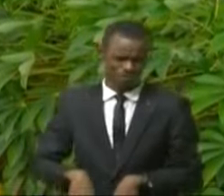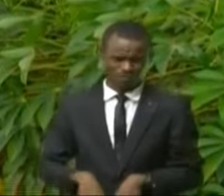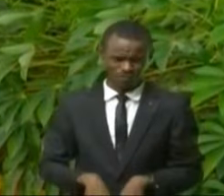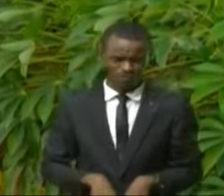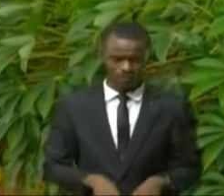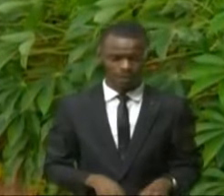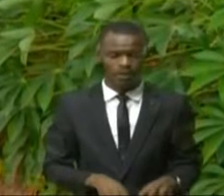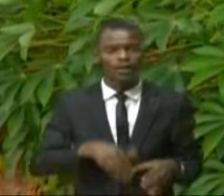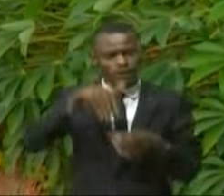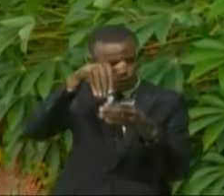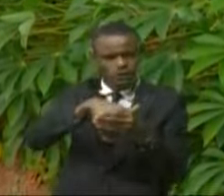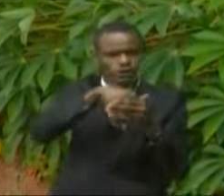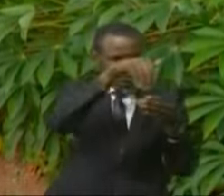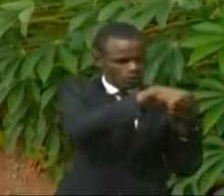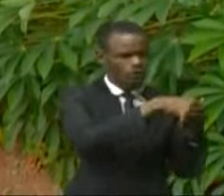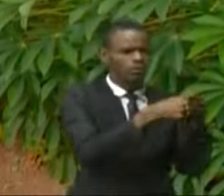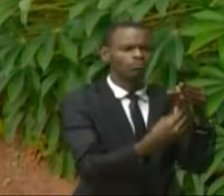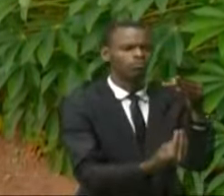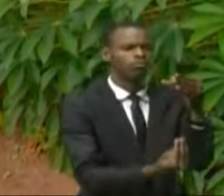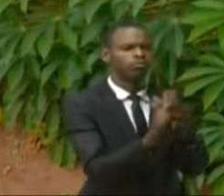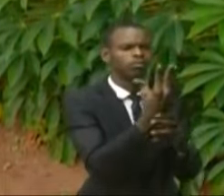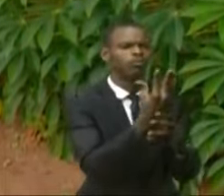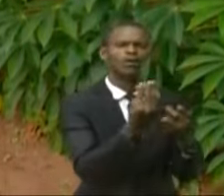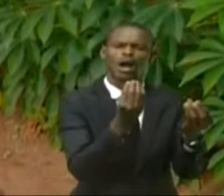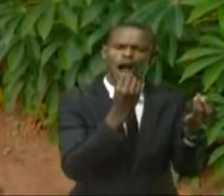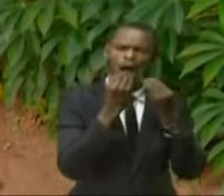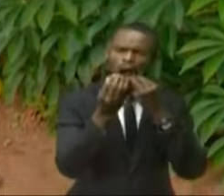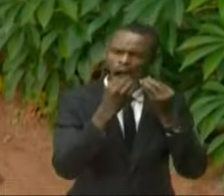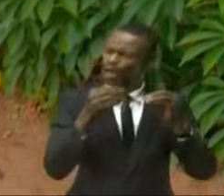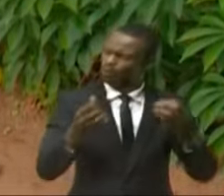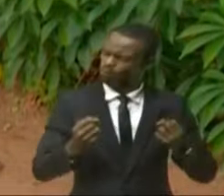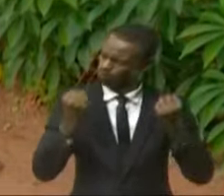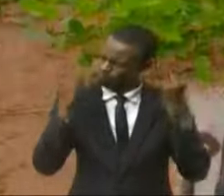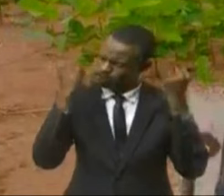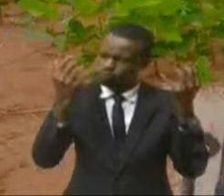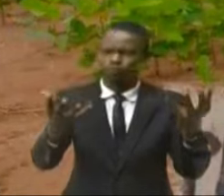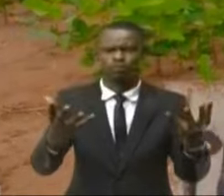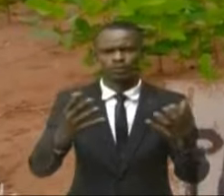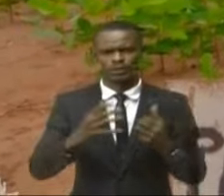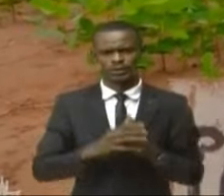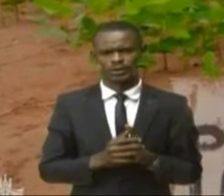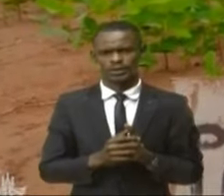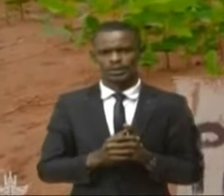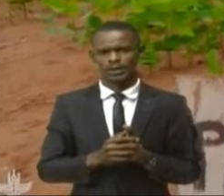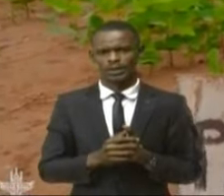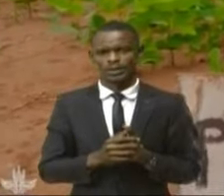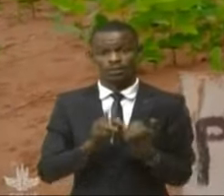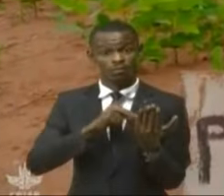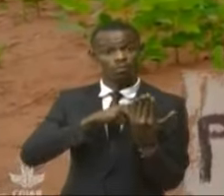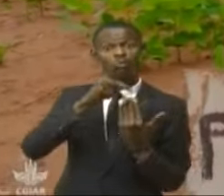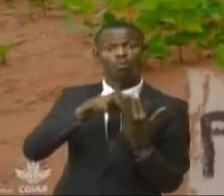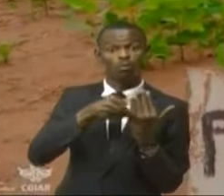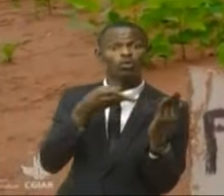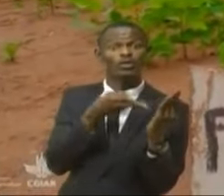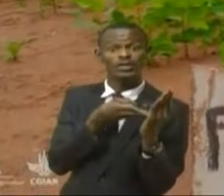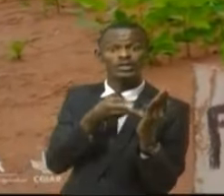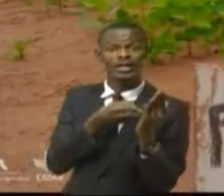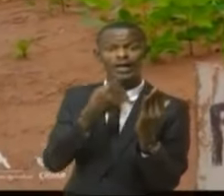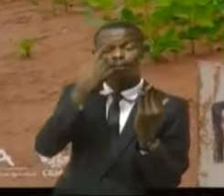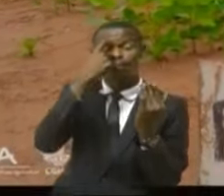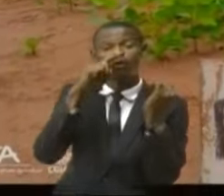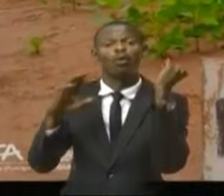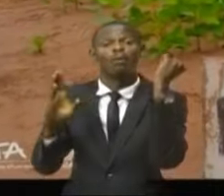de l'Agriculture avec l'assistance technique de l'UTEA. Ces projets de développement de la chaîne des valeurs du manioc en